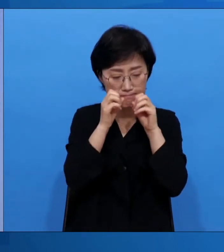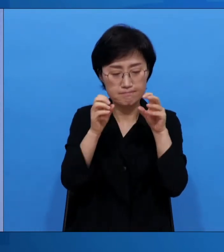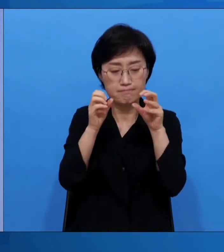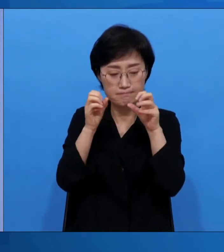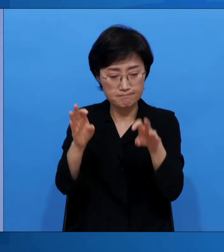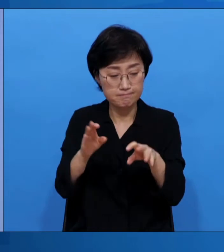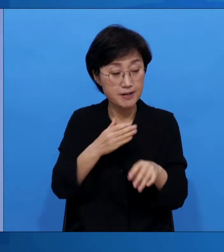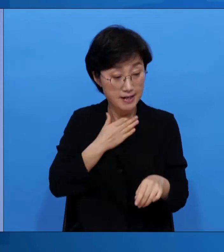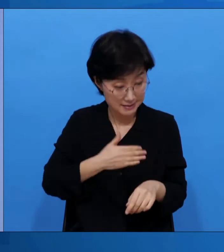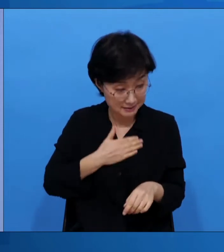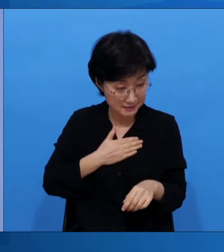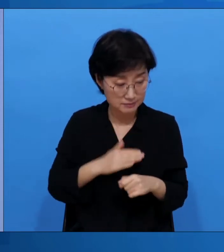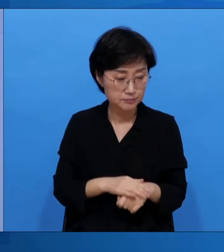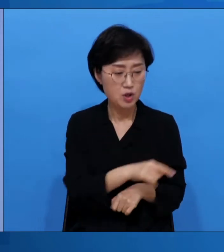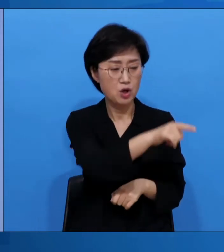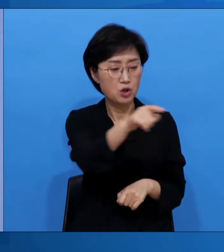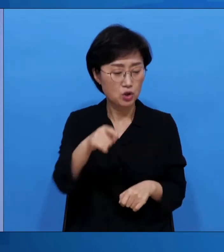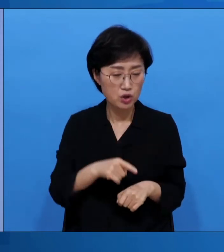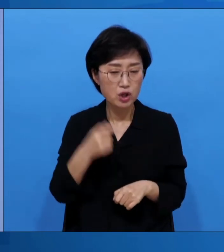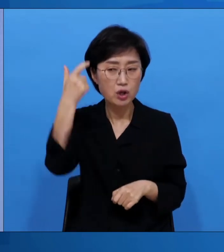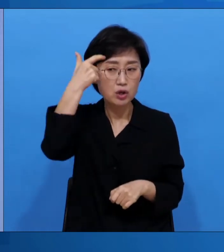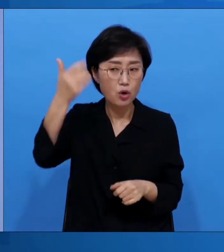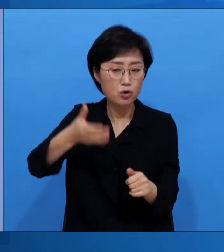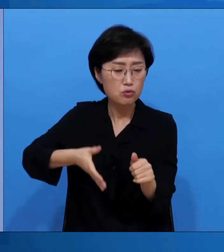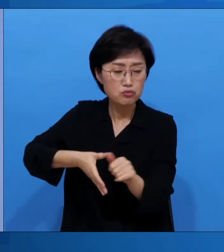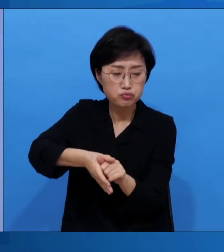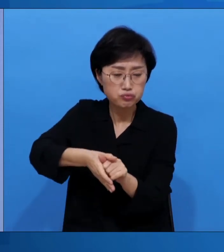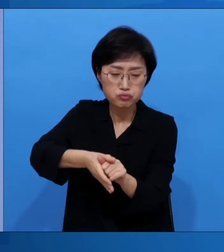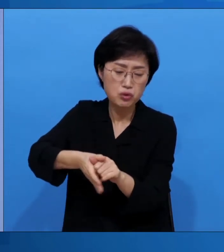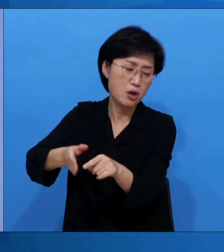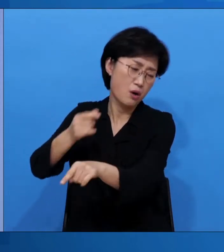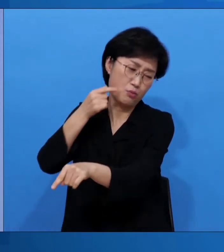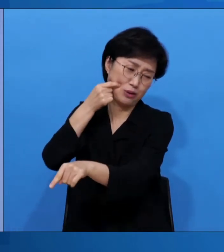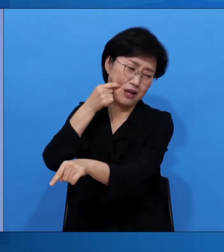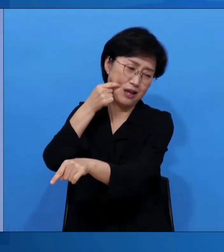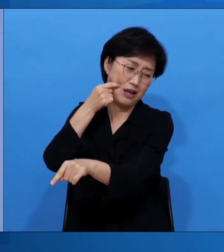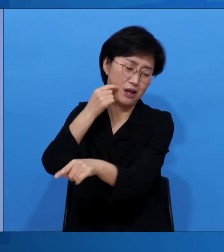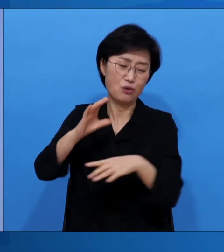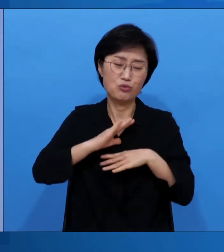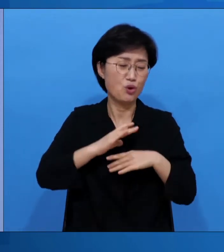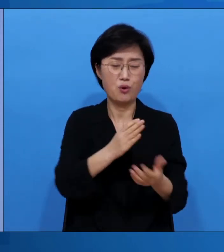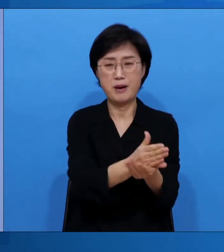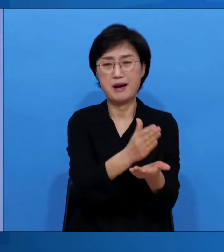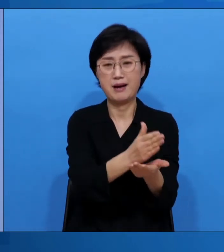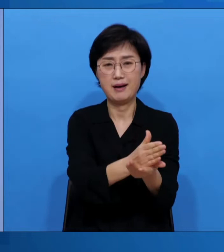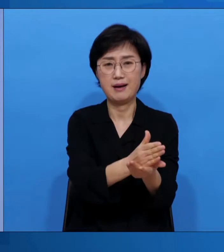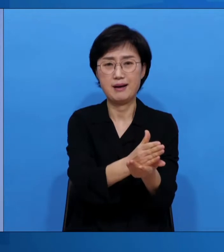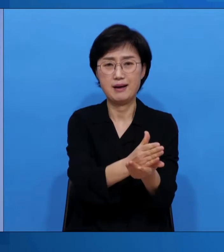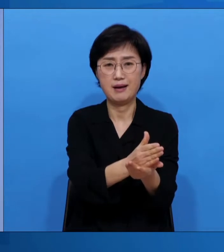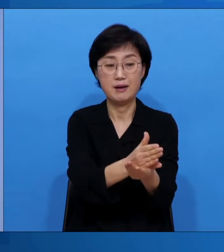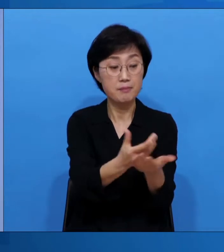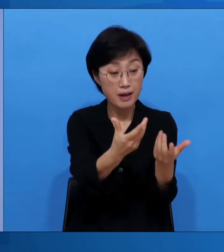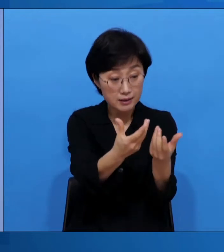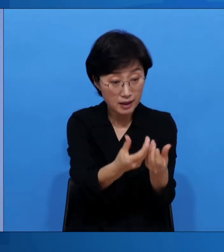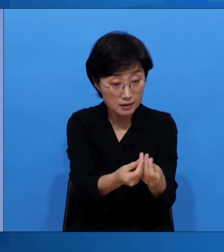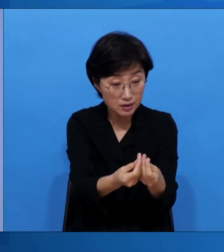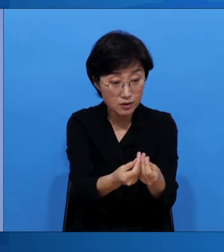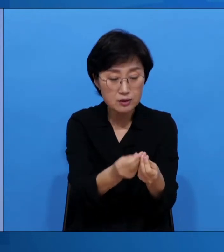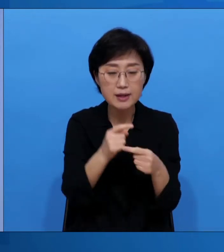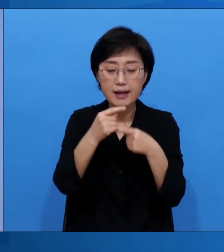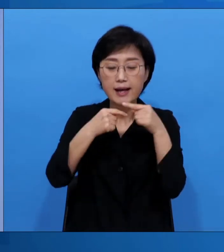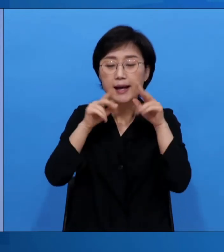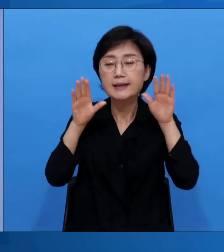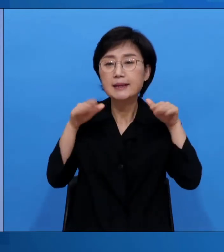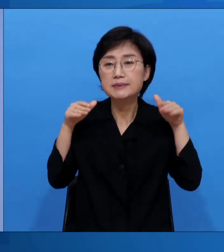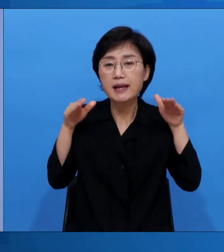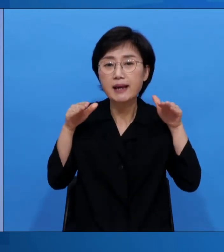사람 두려워하지 말라. And do not be afraid of those who may be able to kill your physical body but not your soul. 참새 2마리가 팔려가는 거다. 하나님의 뜻이